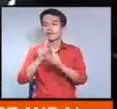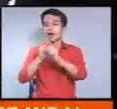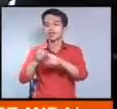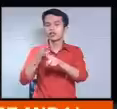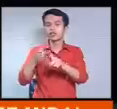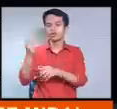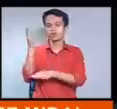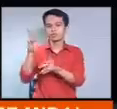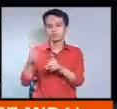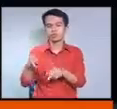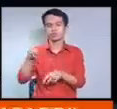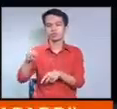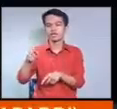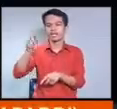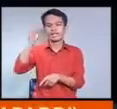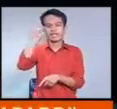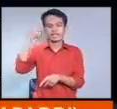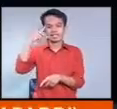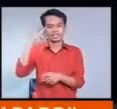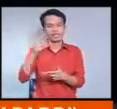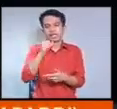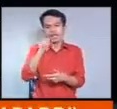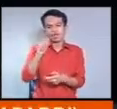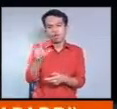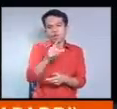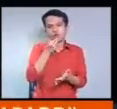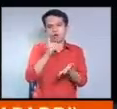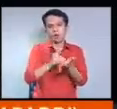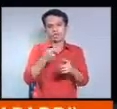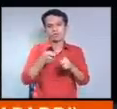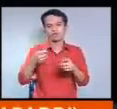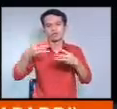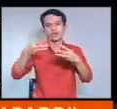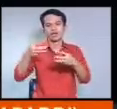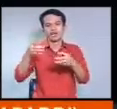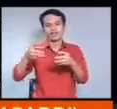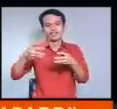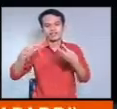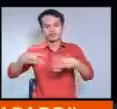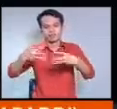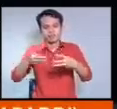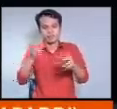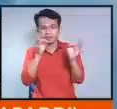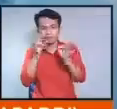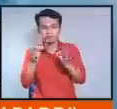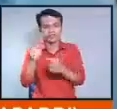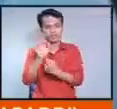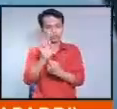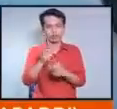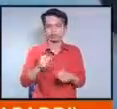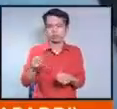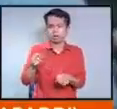Presidential Spokesman Salvador Panelo na hindi lahat ng dokumento kaugnay sa drug war ay pwedeng ipakita sa kanya. Wala